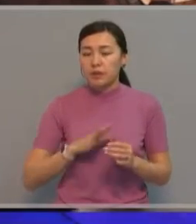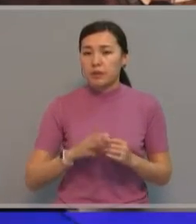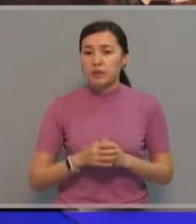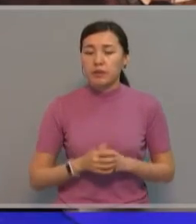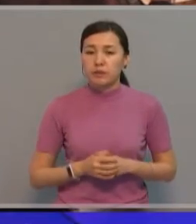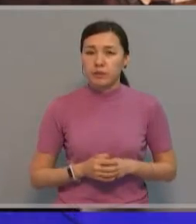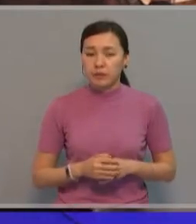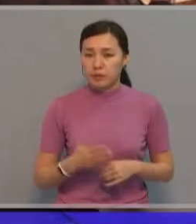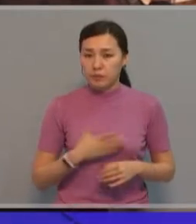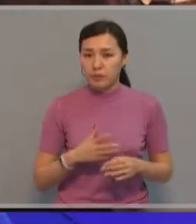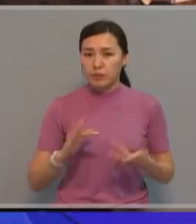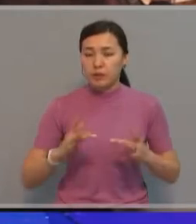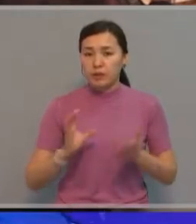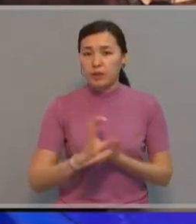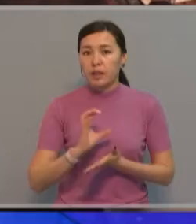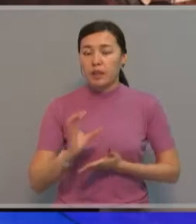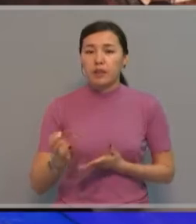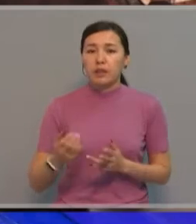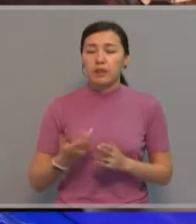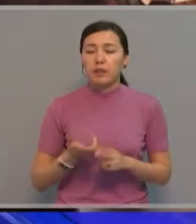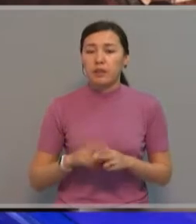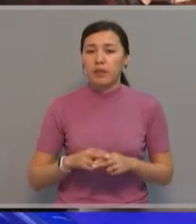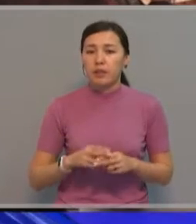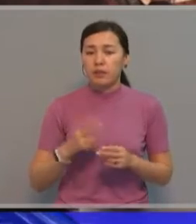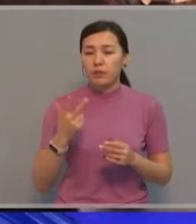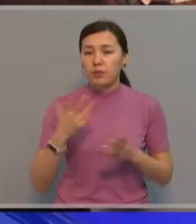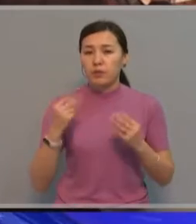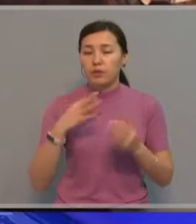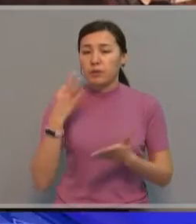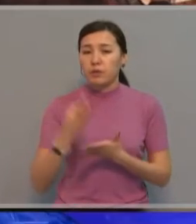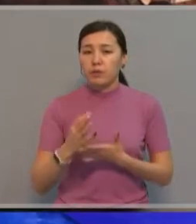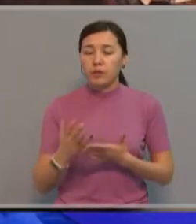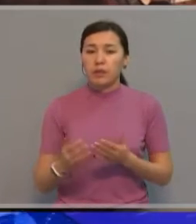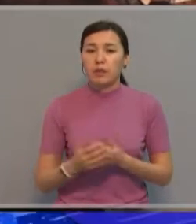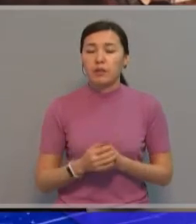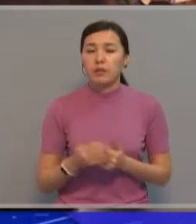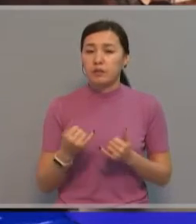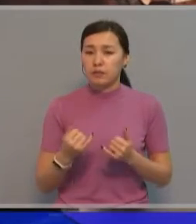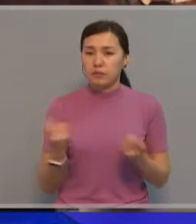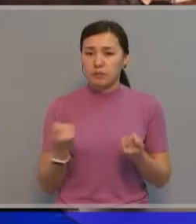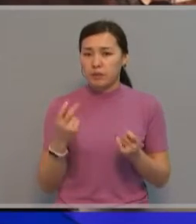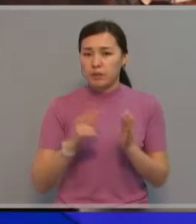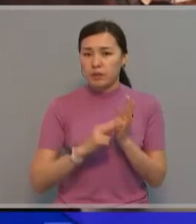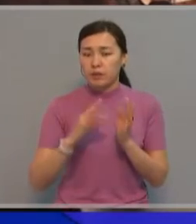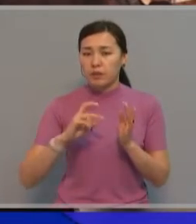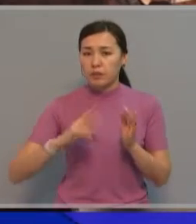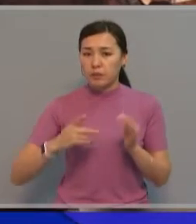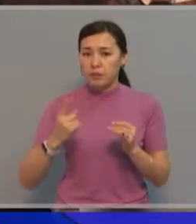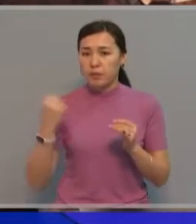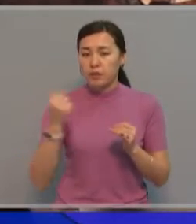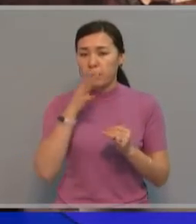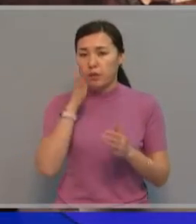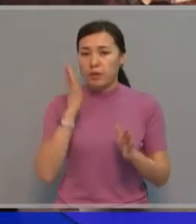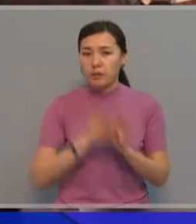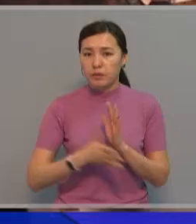несі бар. Енді оны біз электронды жібереміз, ол электронды ішінде 3 күннің ішінде жауап келеді. Мен значит сол қазір арзымайтын сол 80 теңге үшін бір апта уақыт